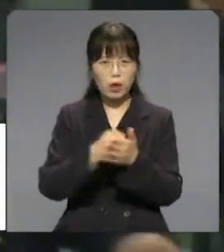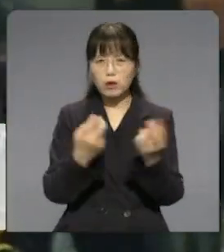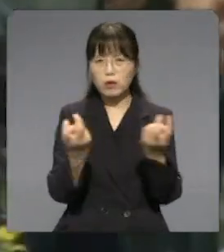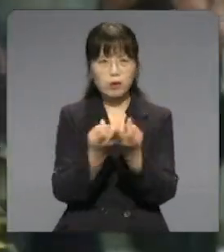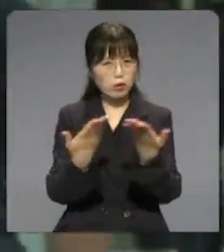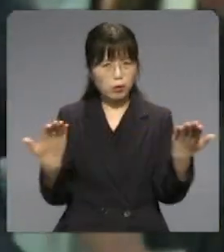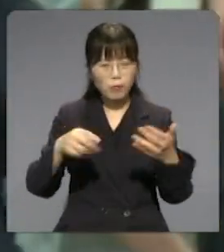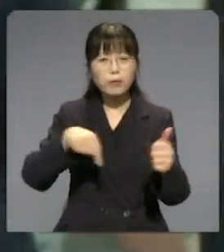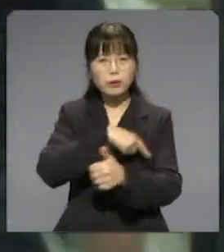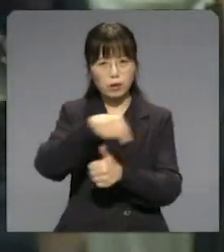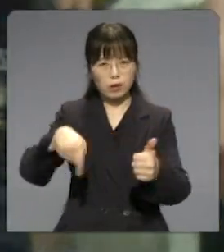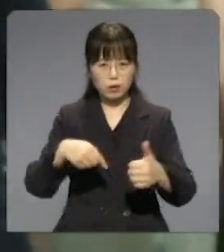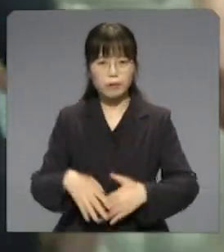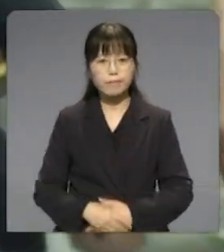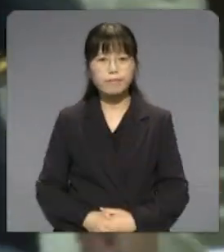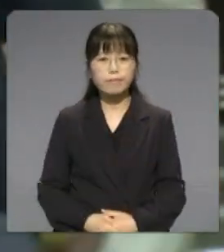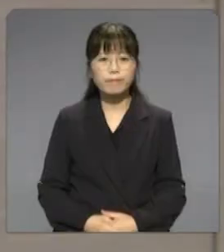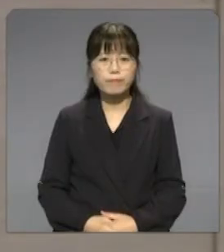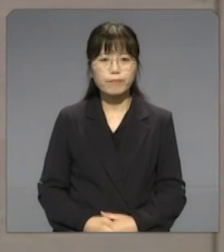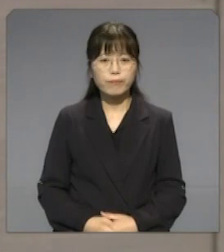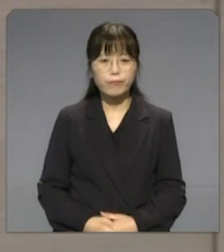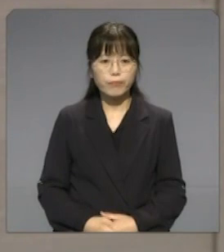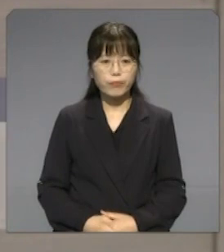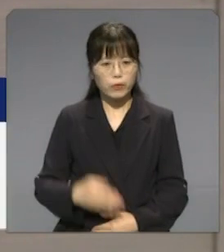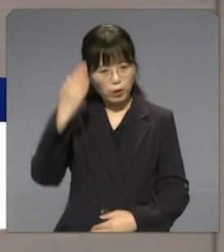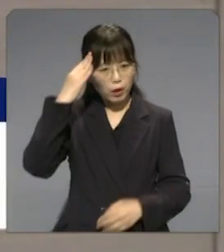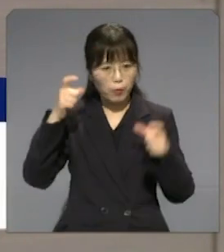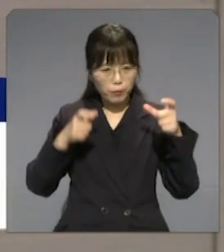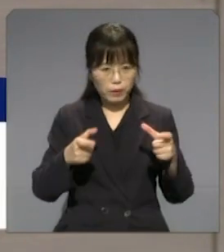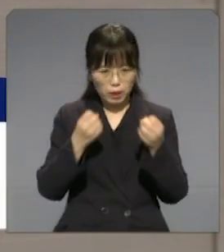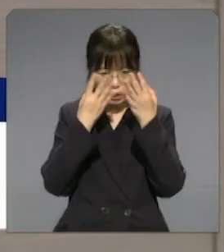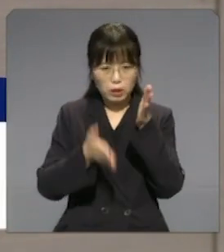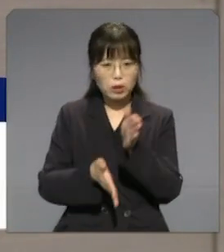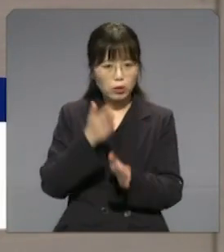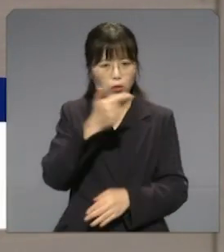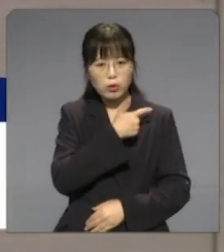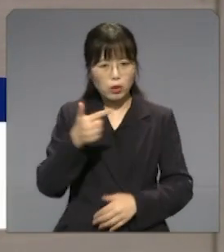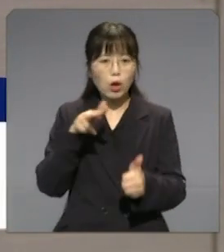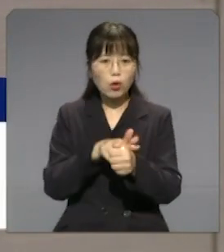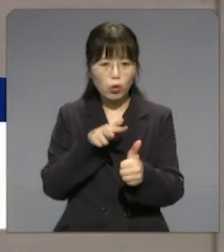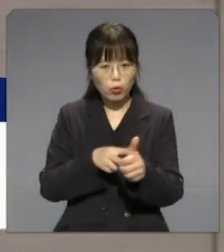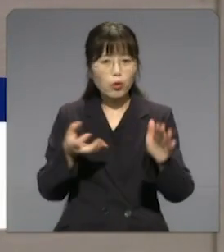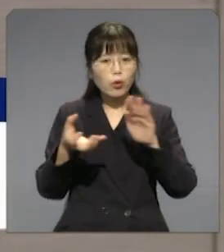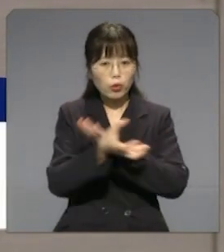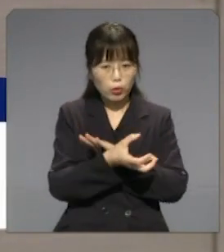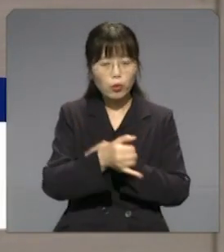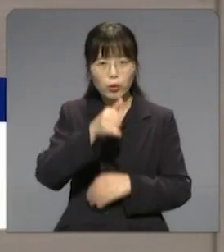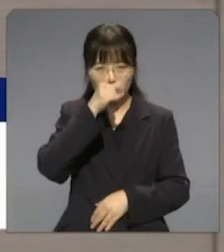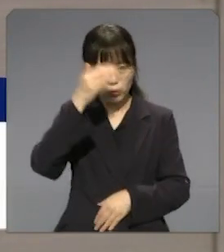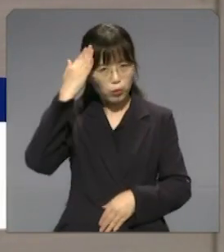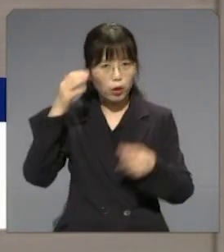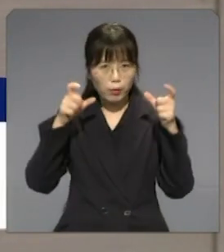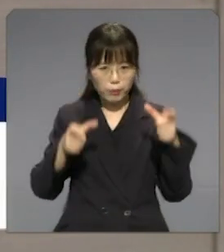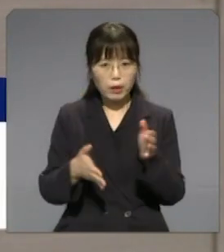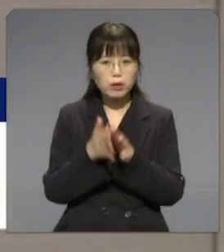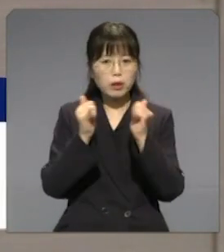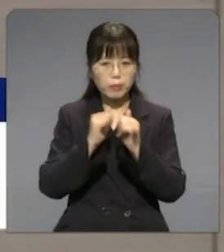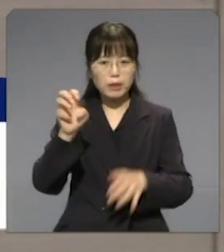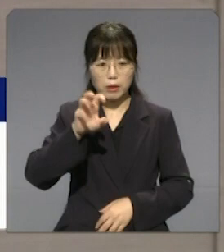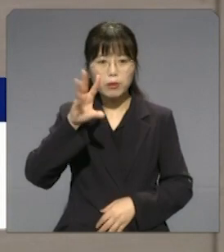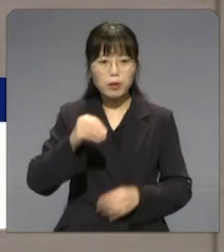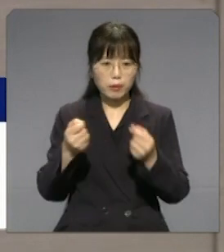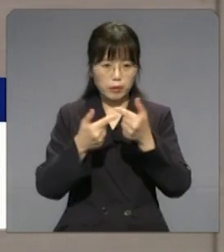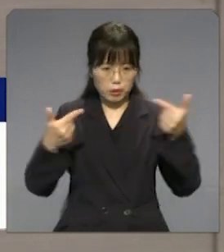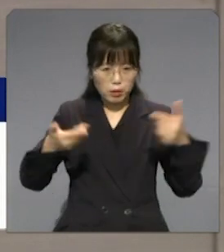대책이 없는 실정입니다. 검단 신도시가 대형 쇼핑몰도 들어오고 검단 시민이